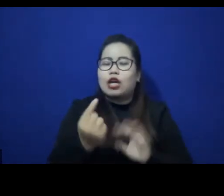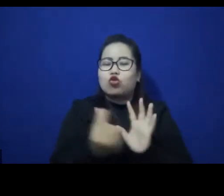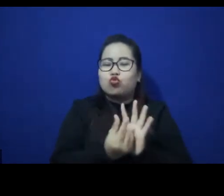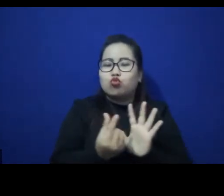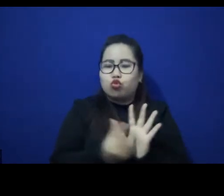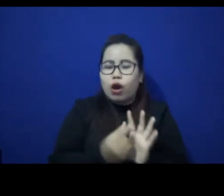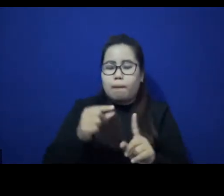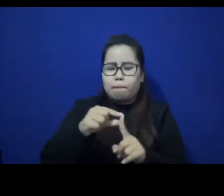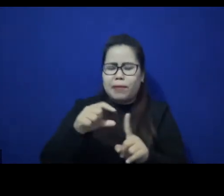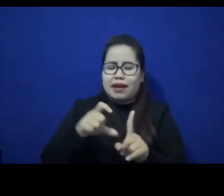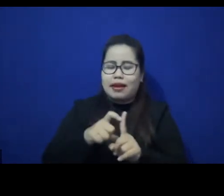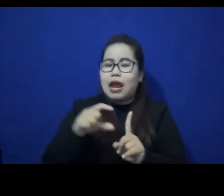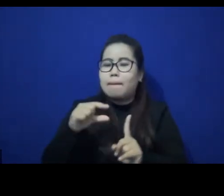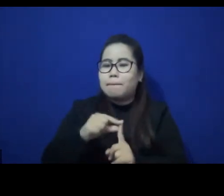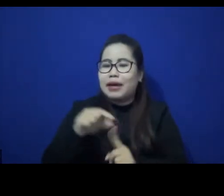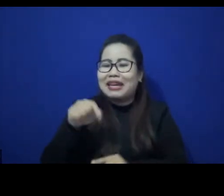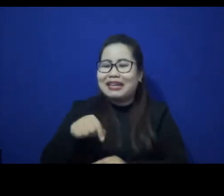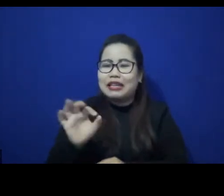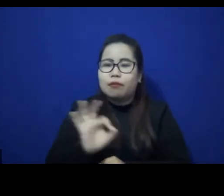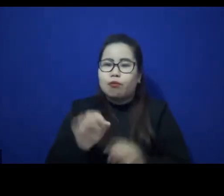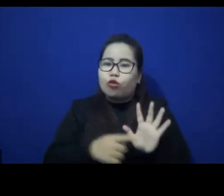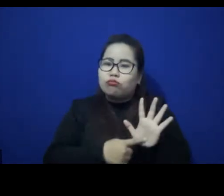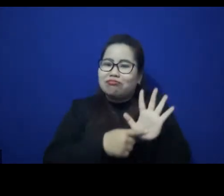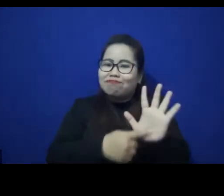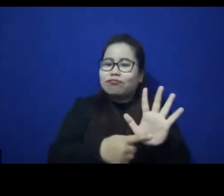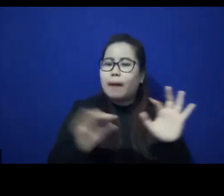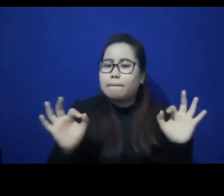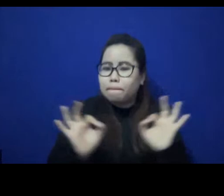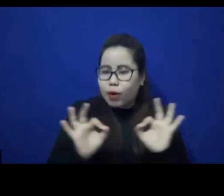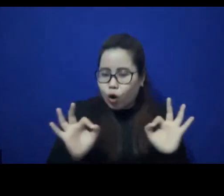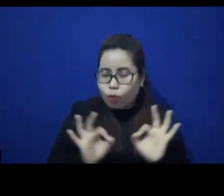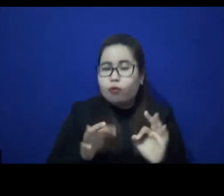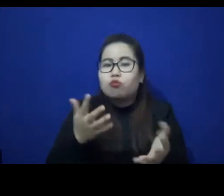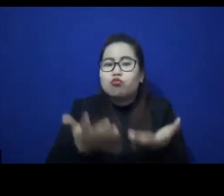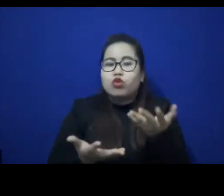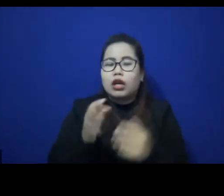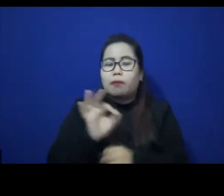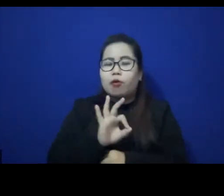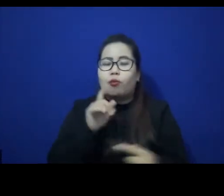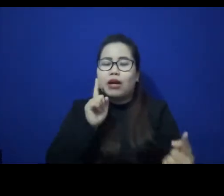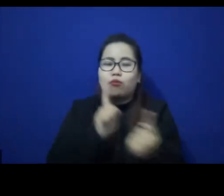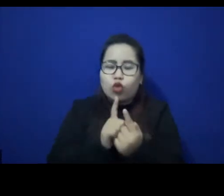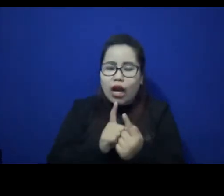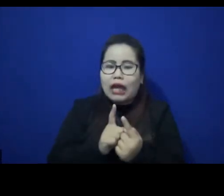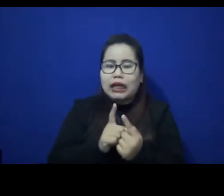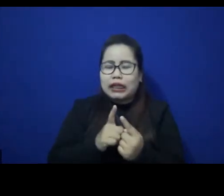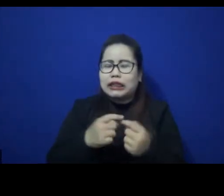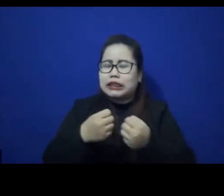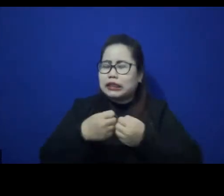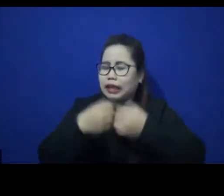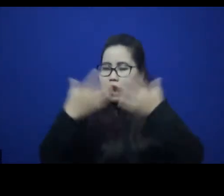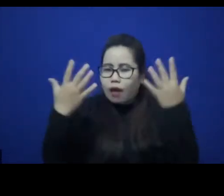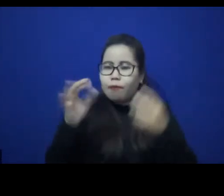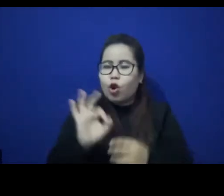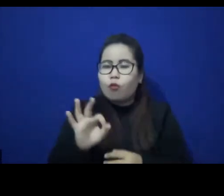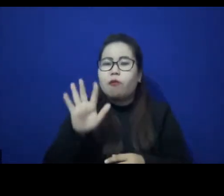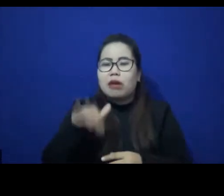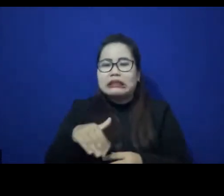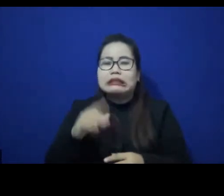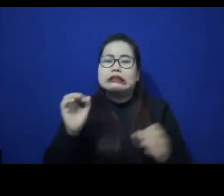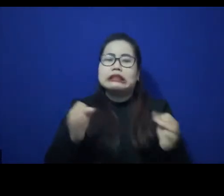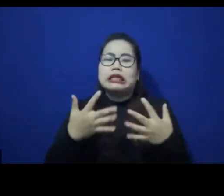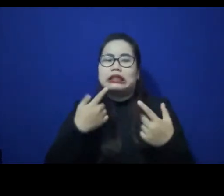pesek itu sendiri belum eh terbit gitu ya jadi belum menemukan titik terang dan terjelek masih terjadi diskusi-diskusi